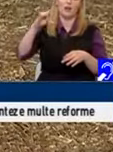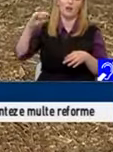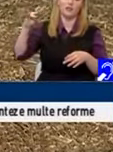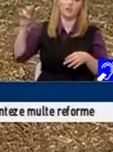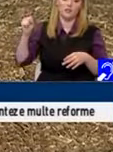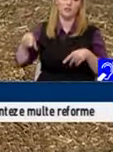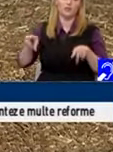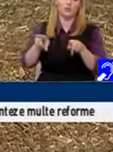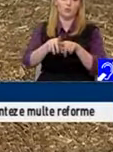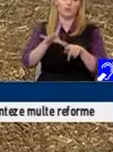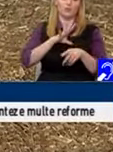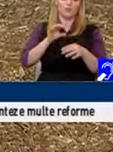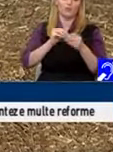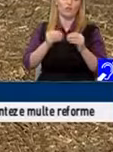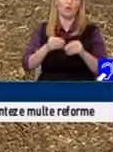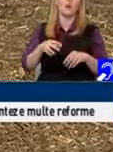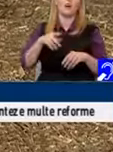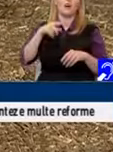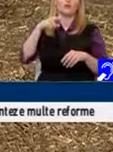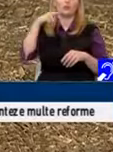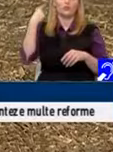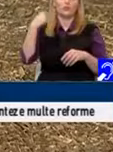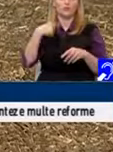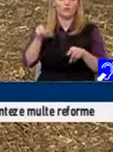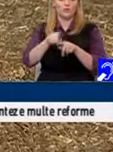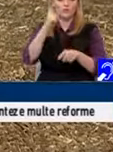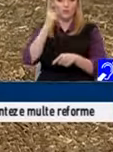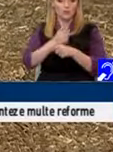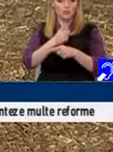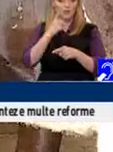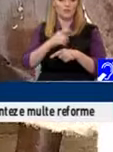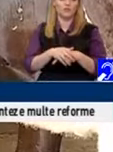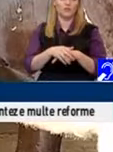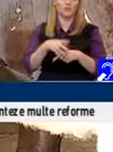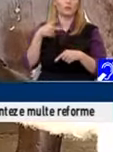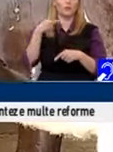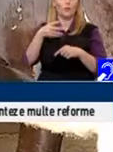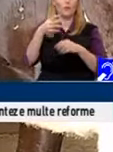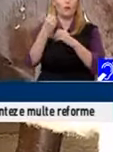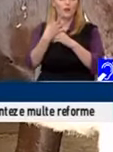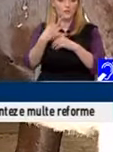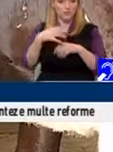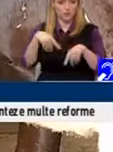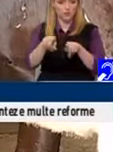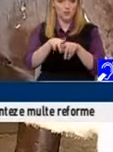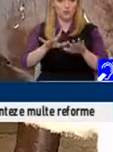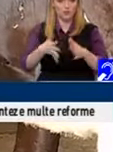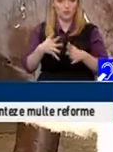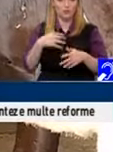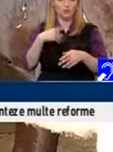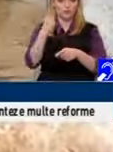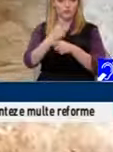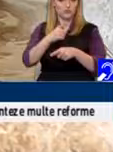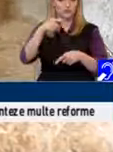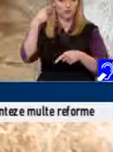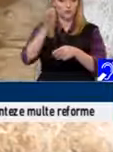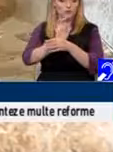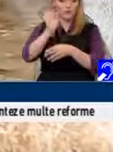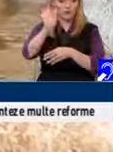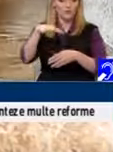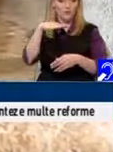din motive politice utilizate de către Federația Rusă contra anul 2014. Da, contra anumitor produse